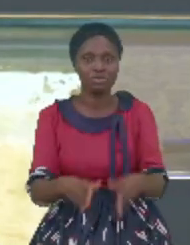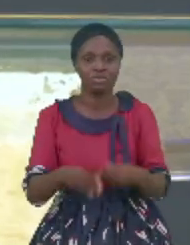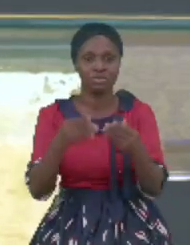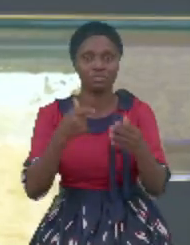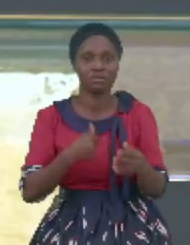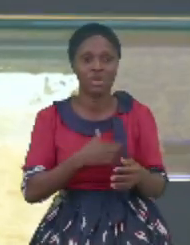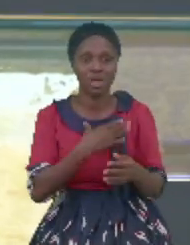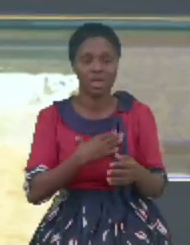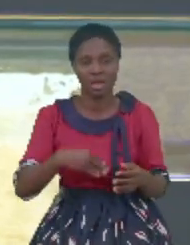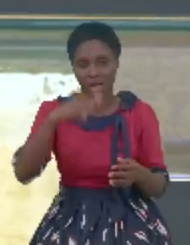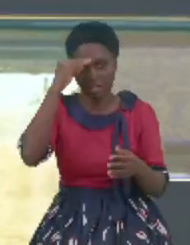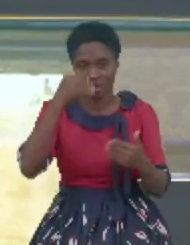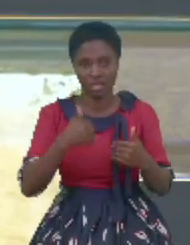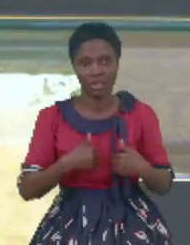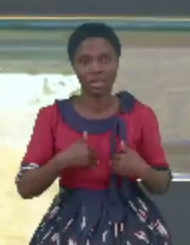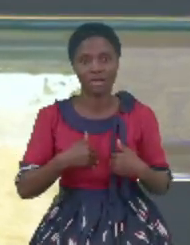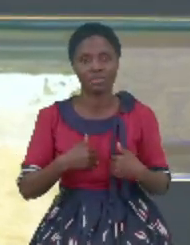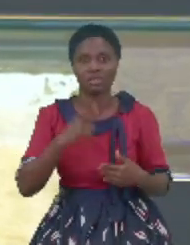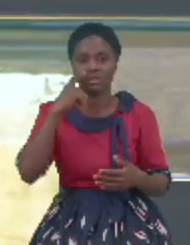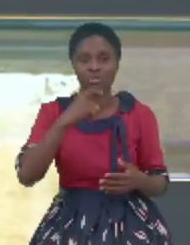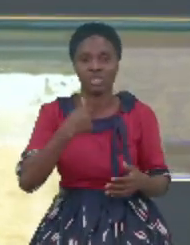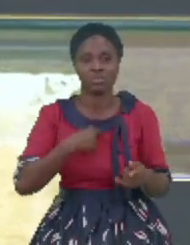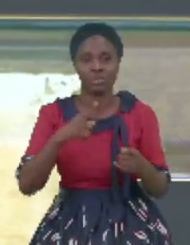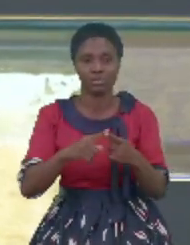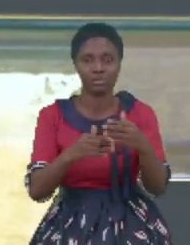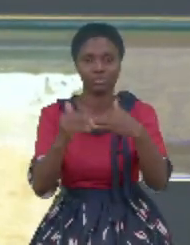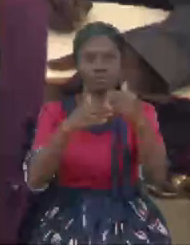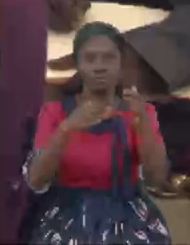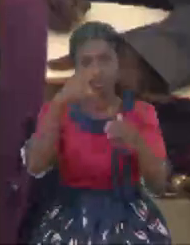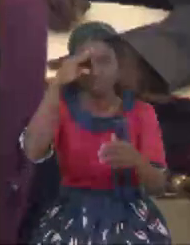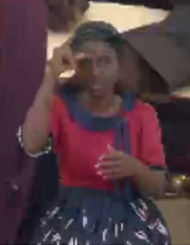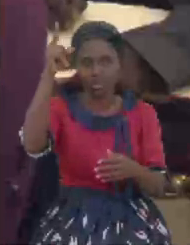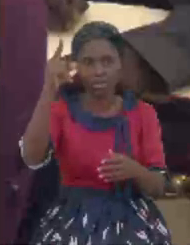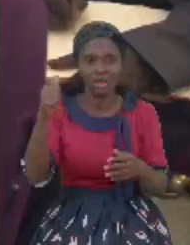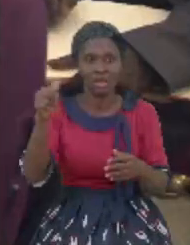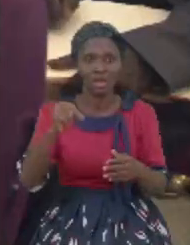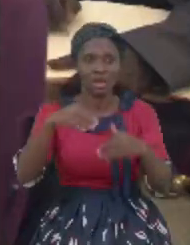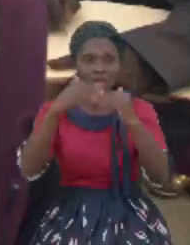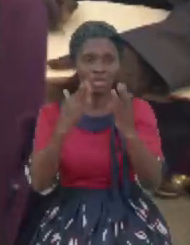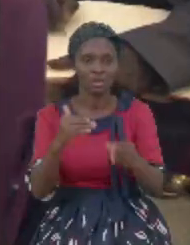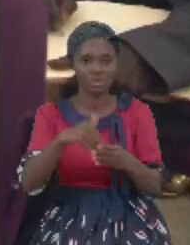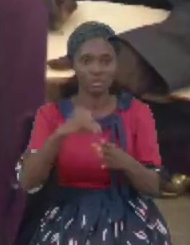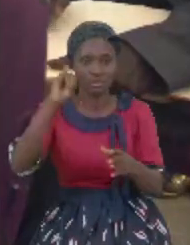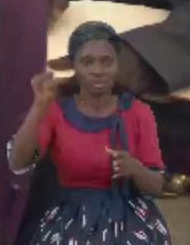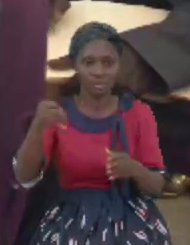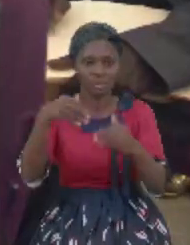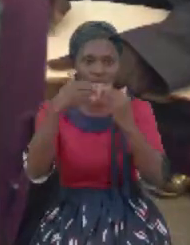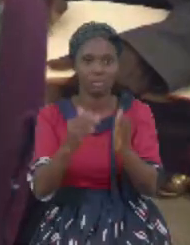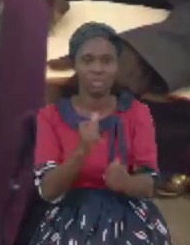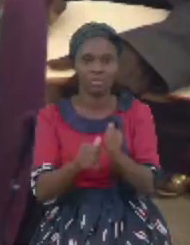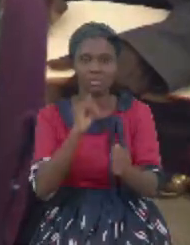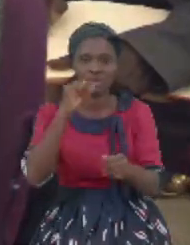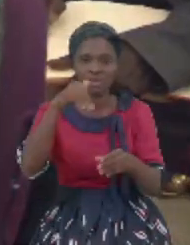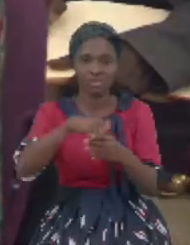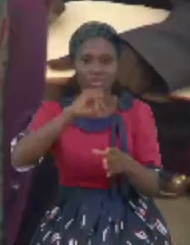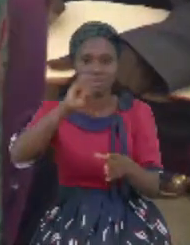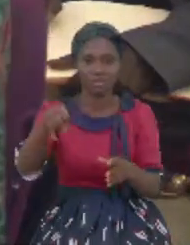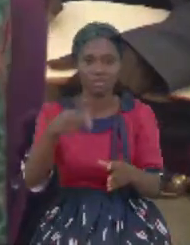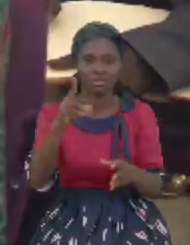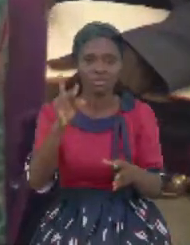Juda, qui d'entre vous est de son peuple. Que l'Éternel son Dieu soit avec